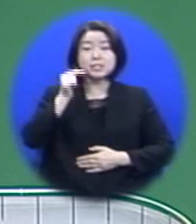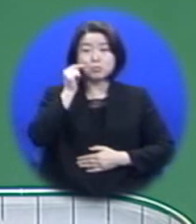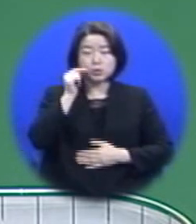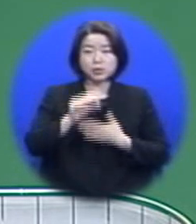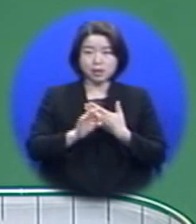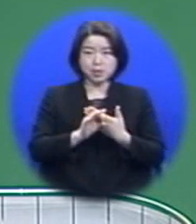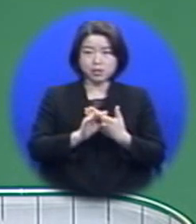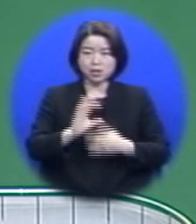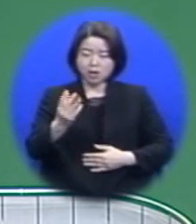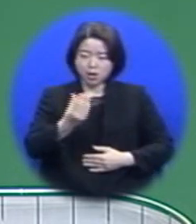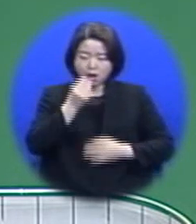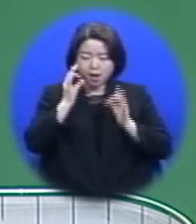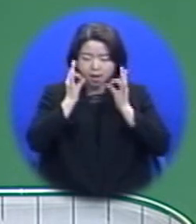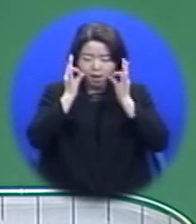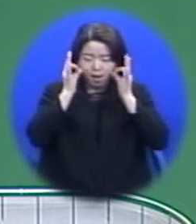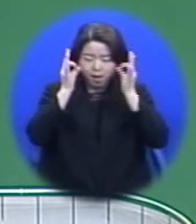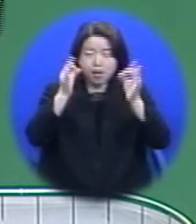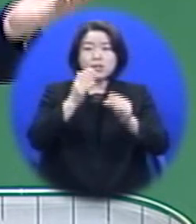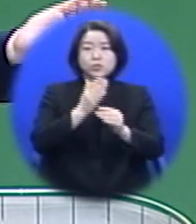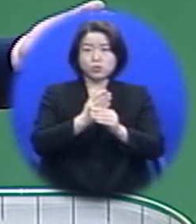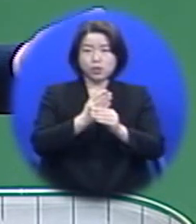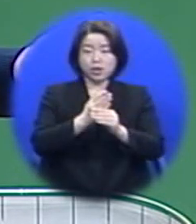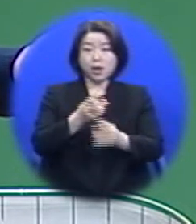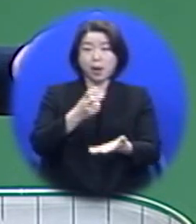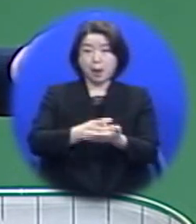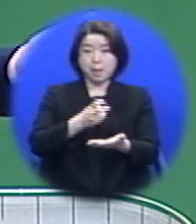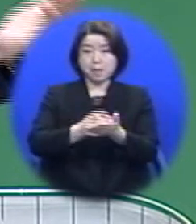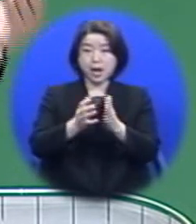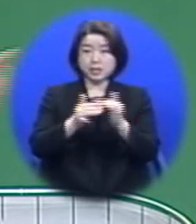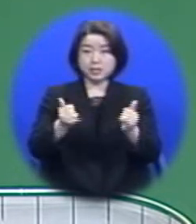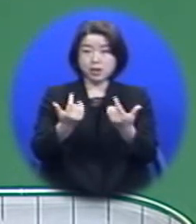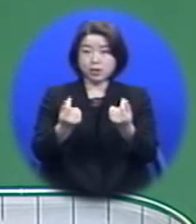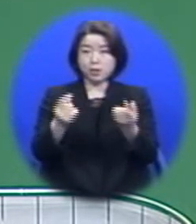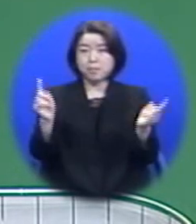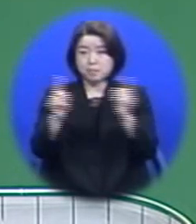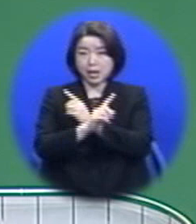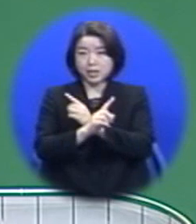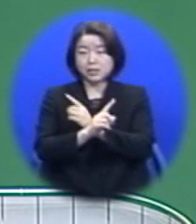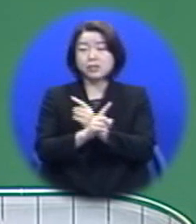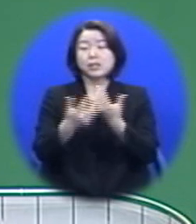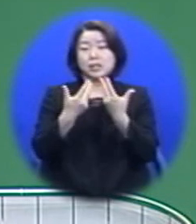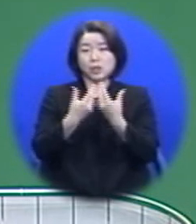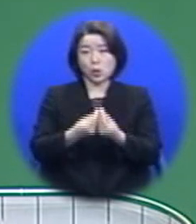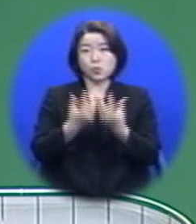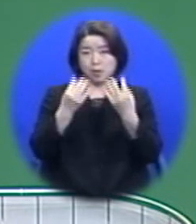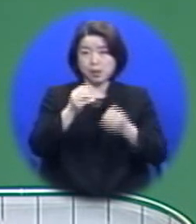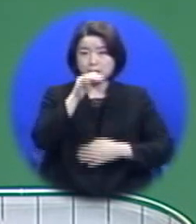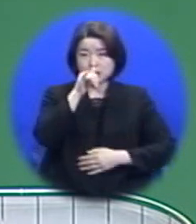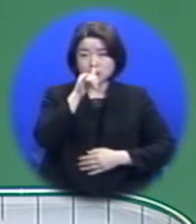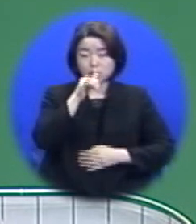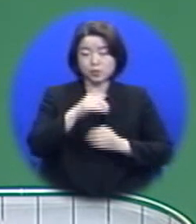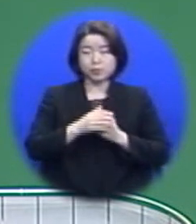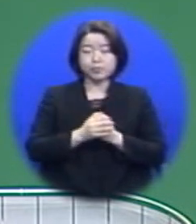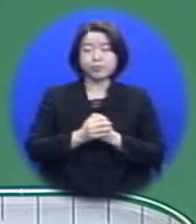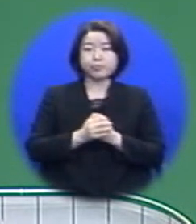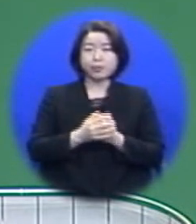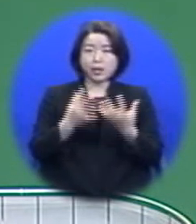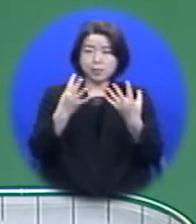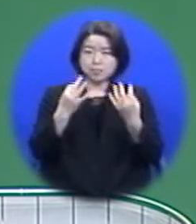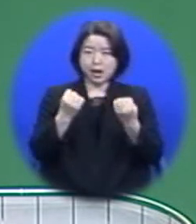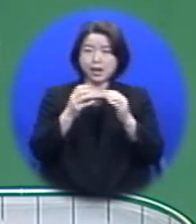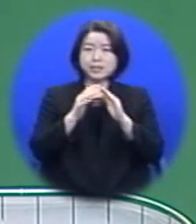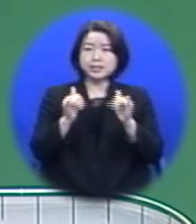거룩하고 애를 쓰다가 바리새인처럼 돼 버리는 사람이 많습니다 많은 사람이 거룩에